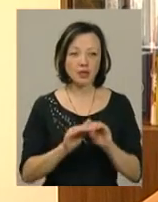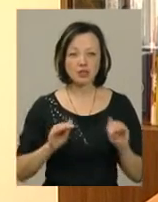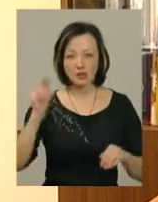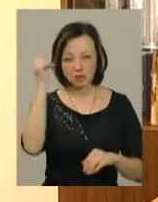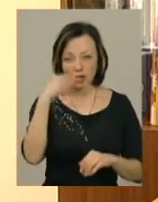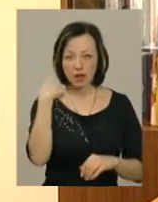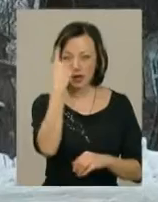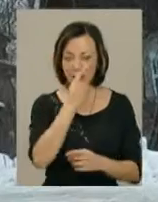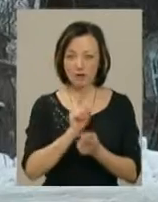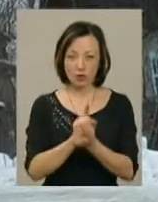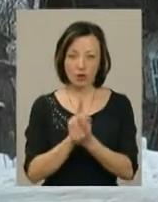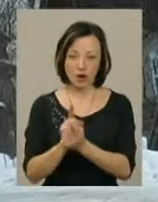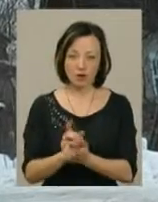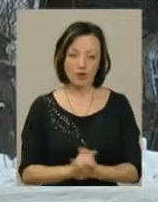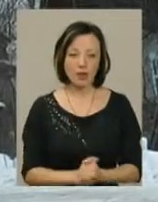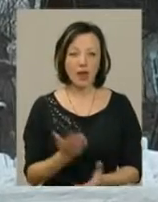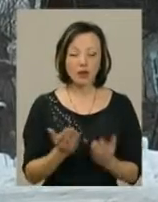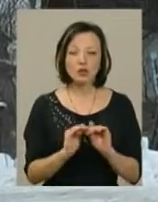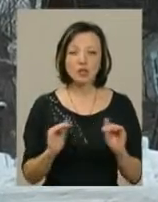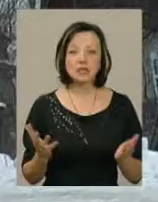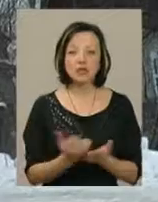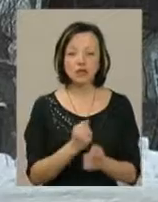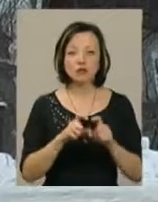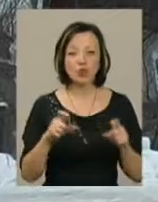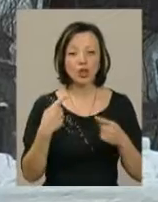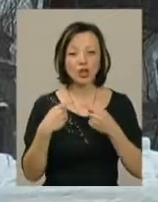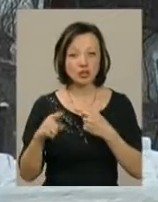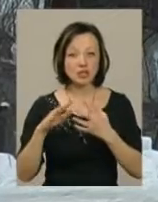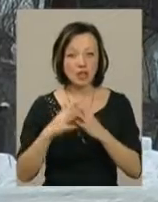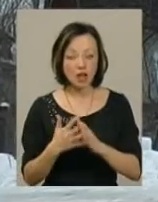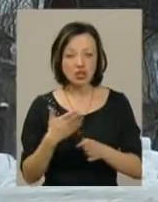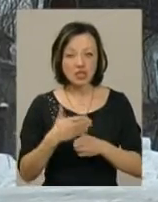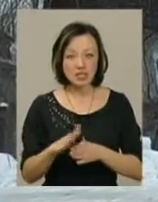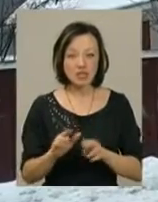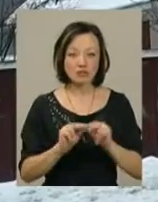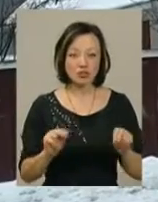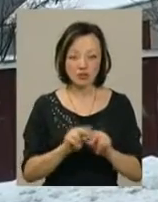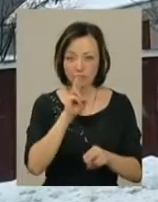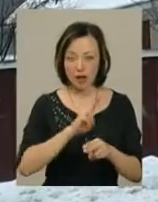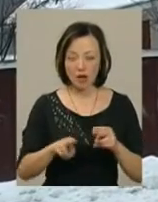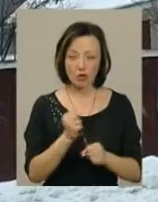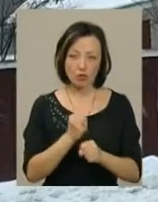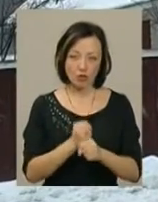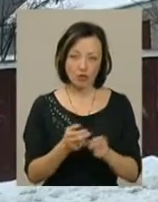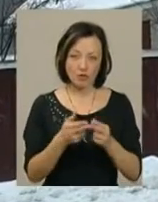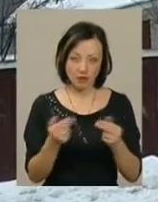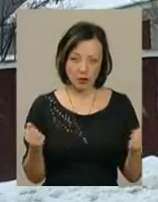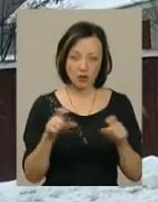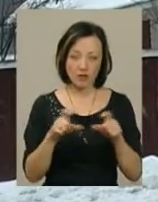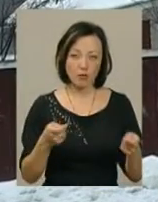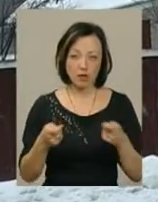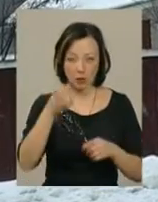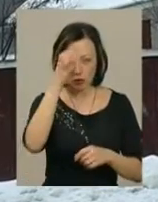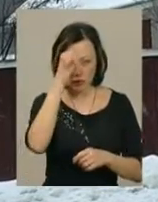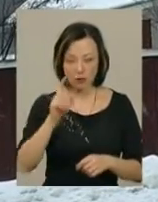навчаються індивідуально. Якщо дітям знайдеться місце у школі іншого села, то частина освітян втратять роботу, визнають у департаменті